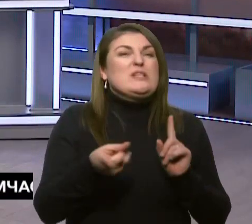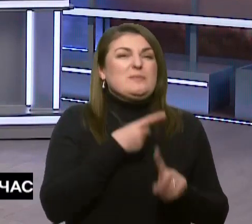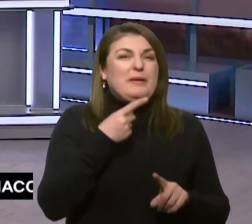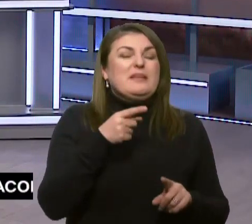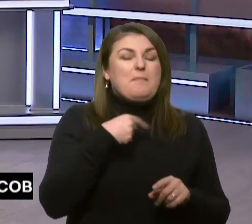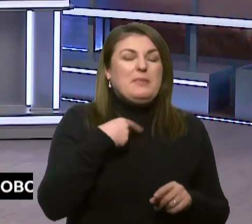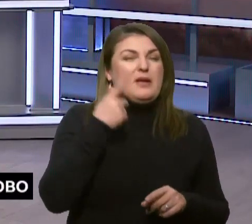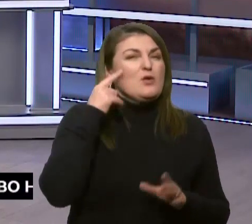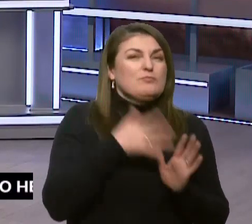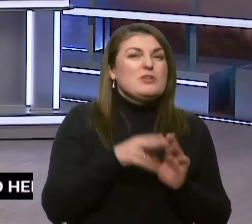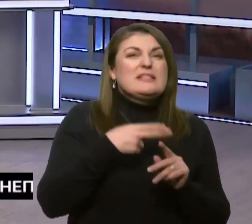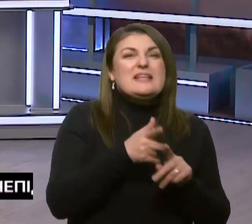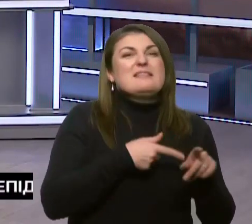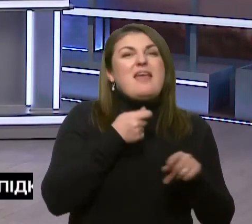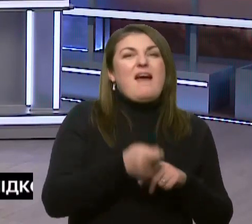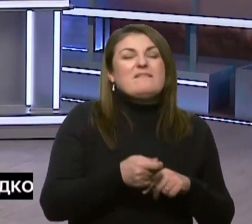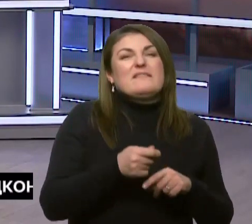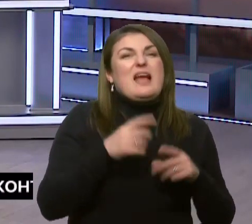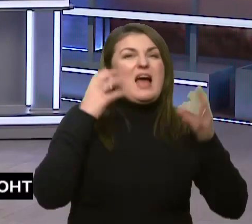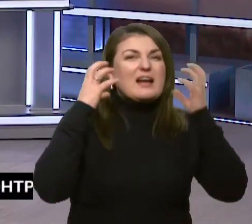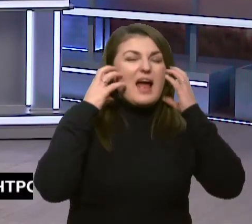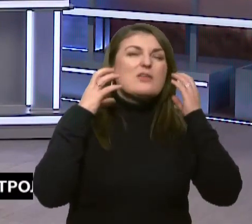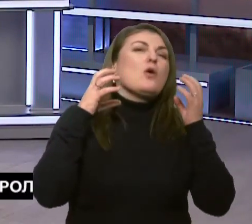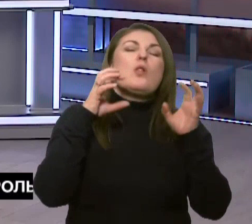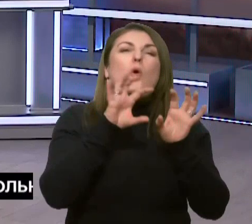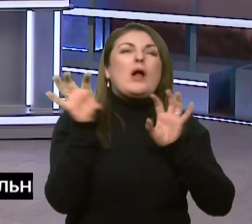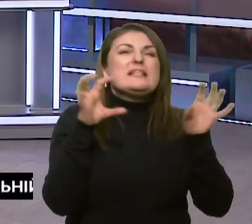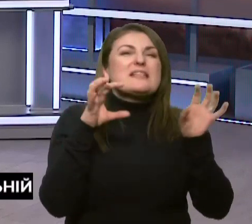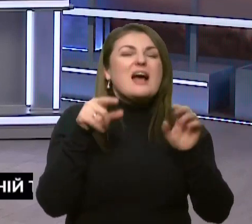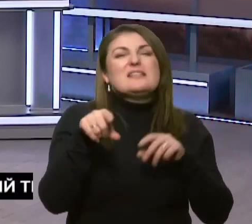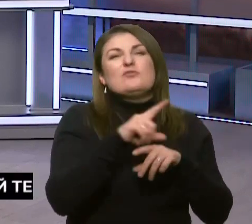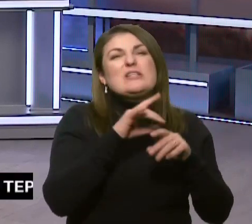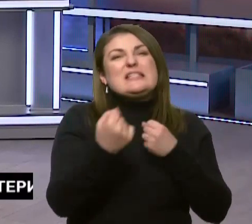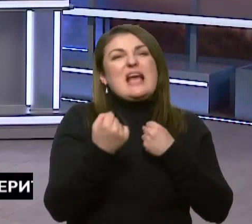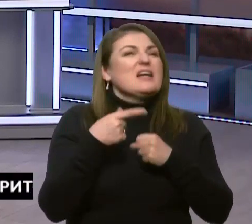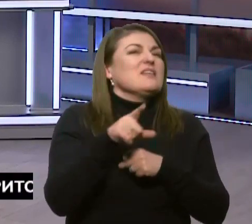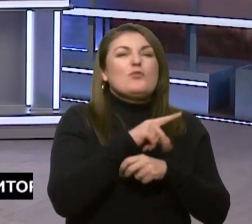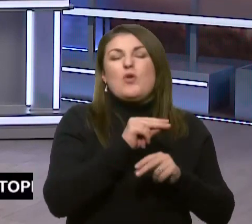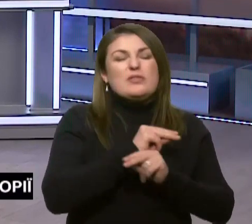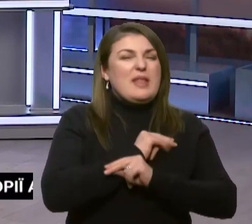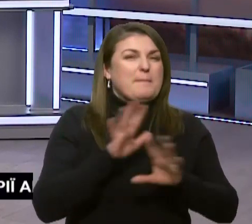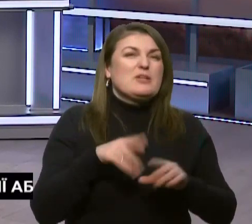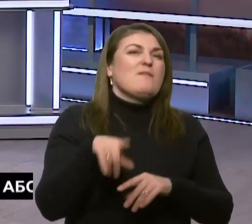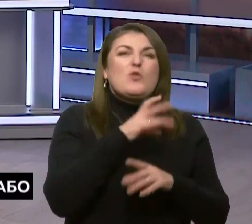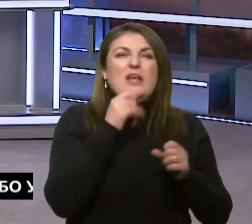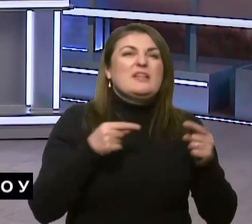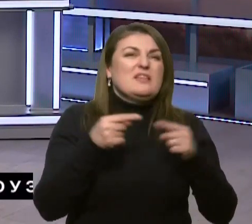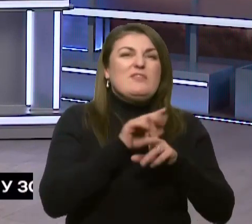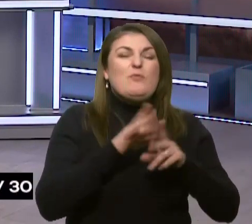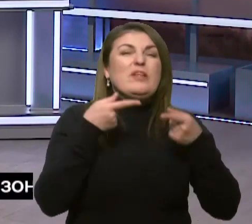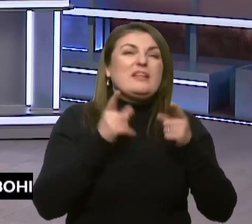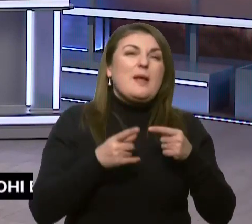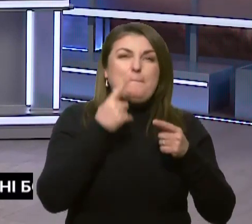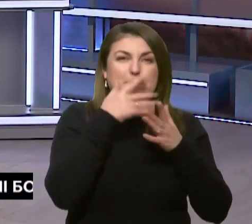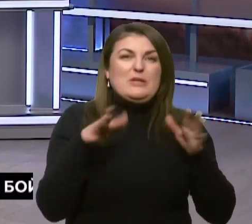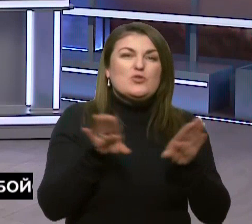ми розуміємо, що ті заявлені радіолокаційні станції, які на літаках стоять, ті захист, він не працює. Тобто він не відповідає дійсності і